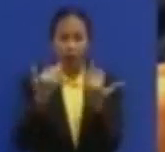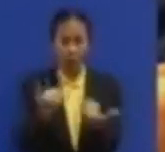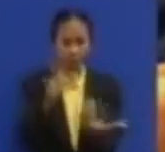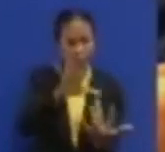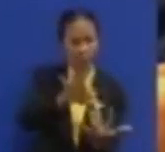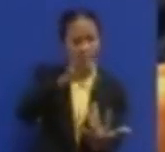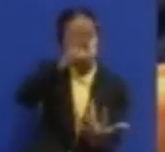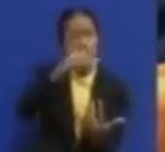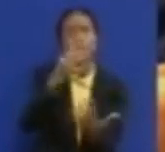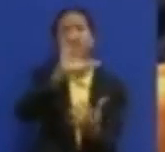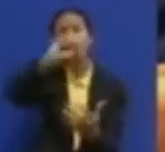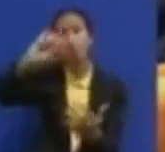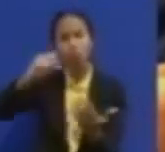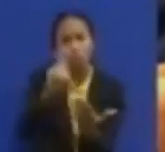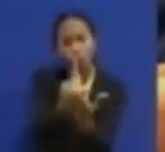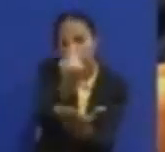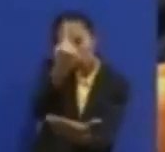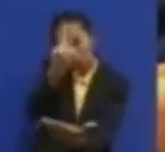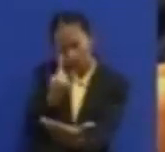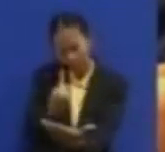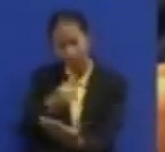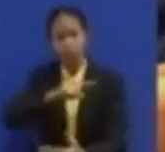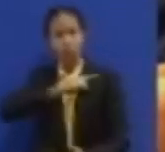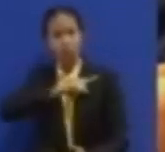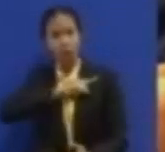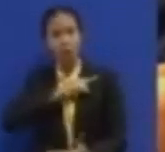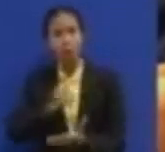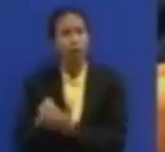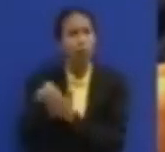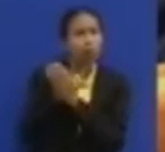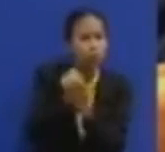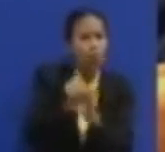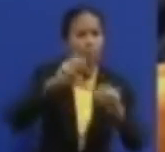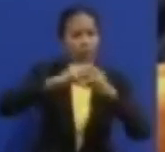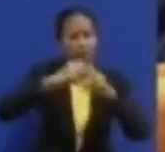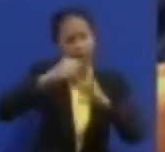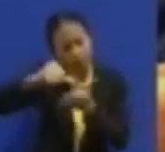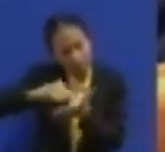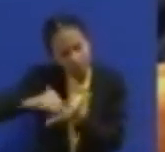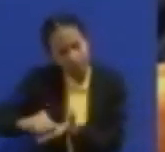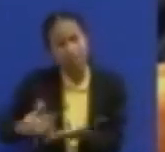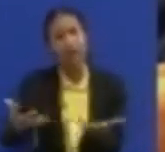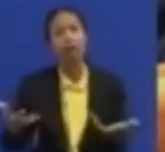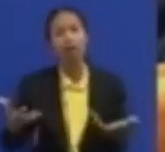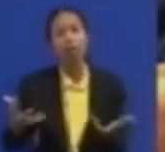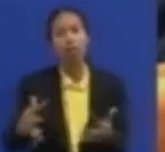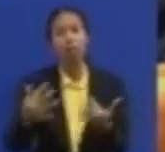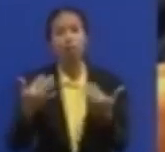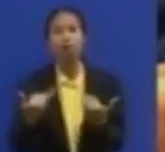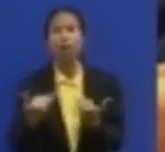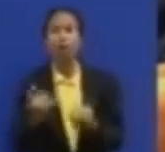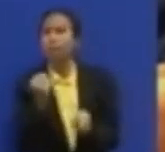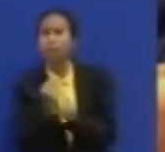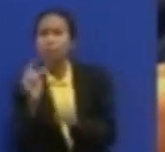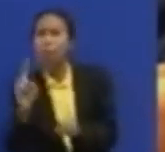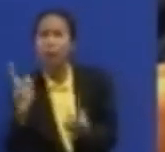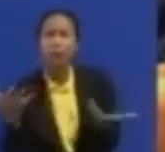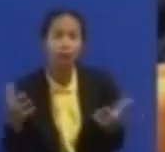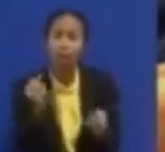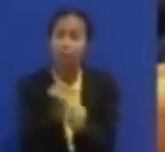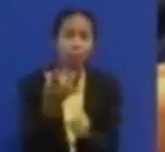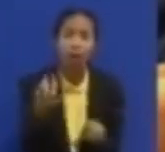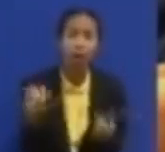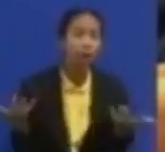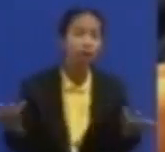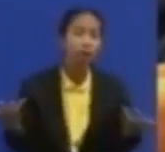ามาทำหน้าที่เพื่อที่จะได้เป็นปากเป็นเสียงให้กับเขานั้น กำลังทำอะไรกันอยู่แม้แ